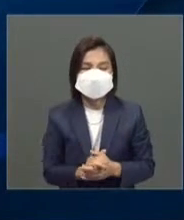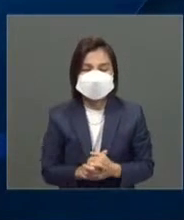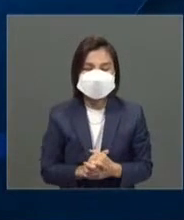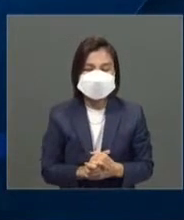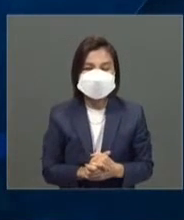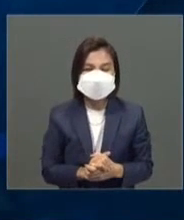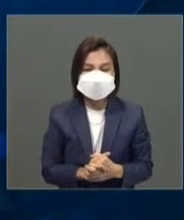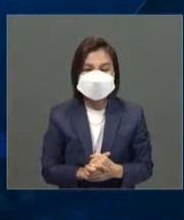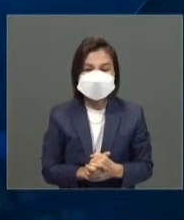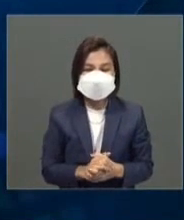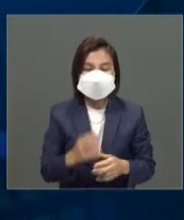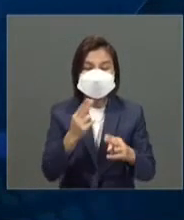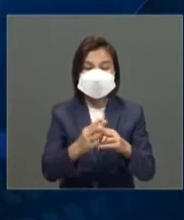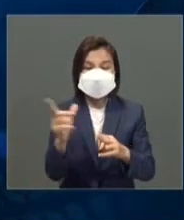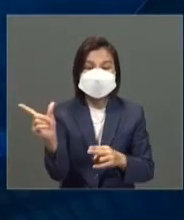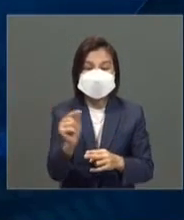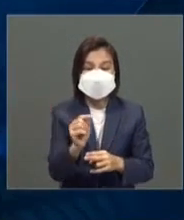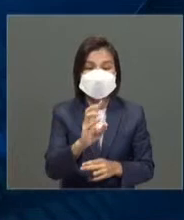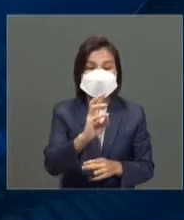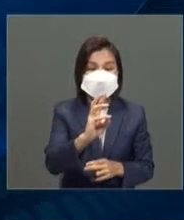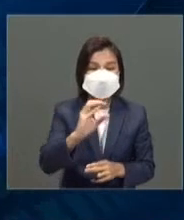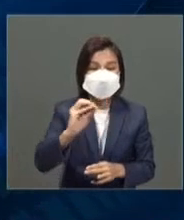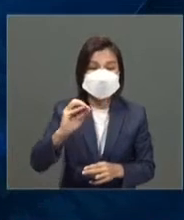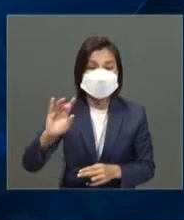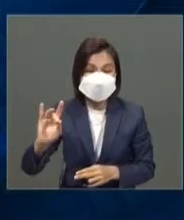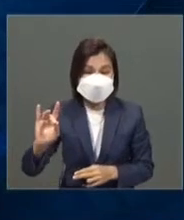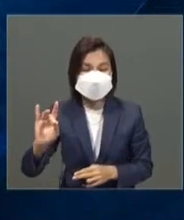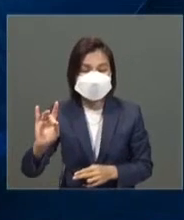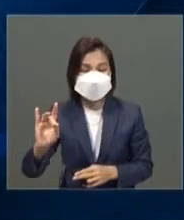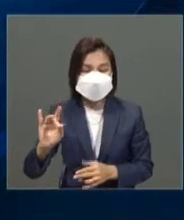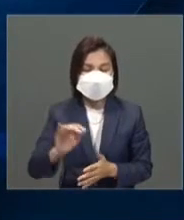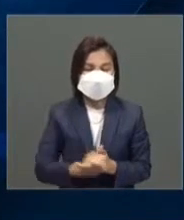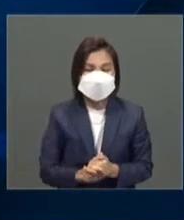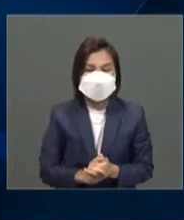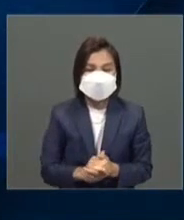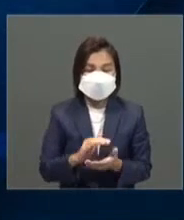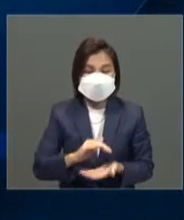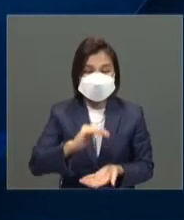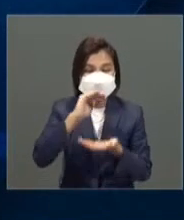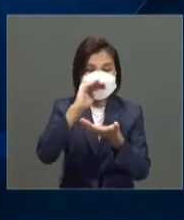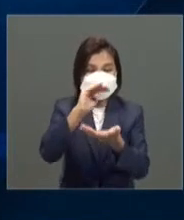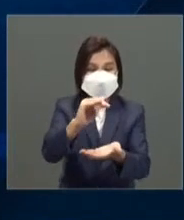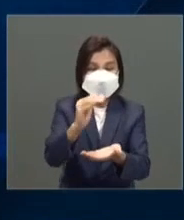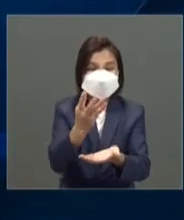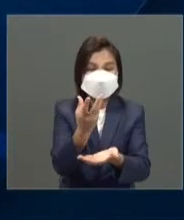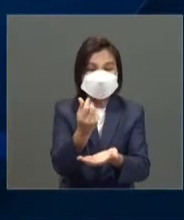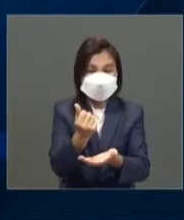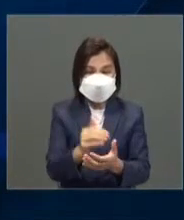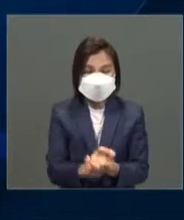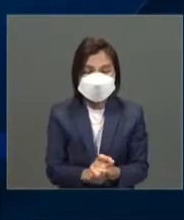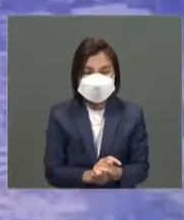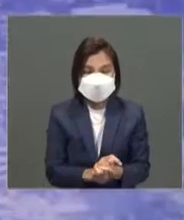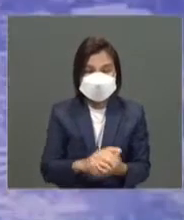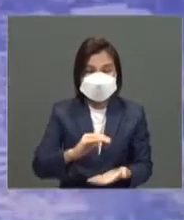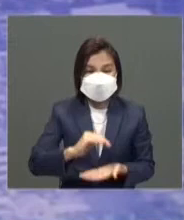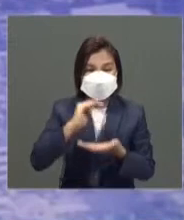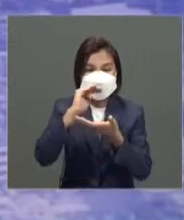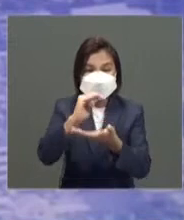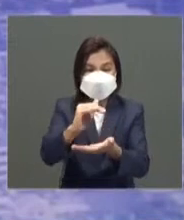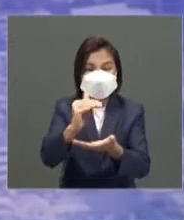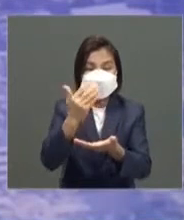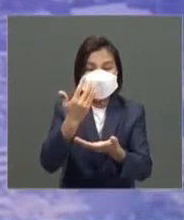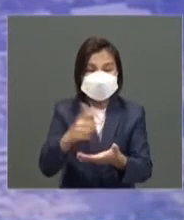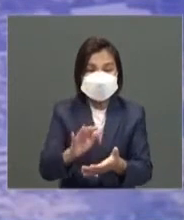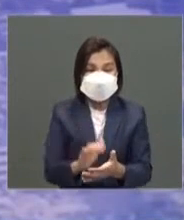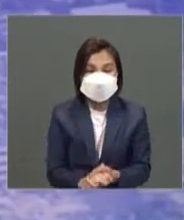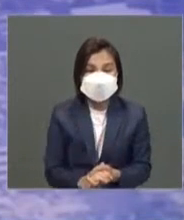เราก็เรียกย่อๆเป็น608นะครับตรงนี้เนี่ยมีการจัดส่งนะครับวันออกไปแล้วนะครับที่แถลงข่